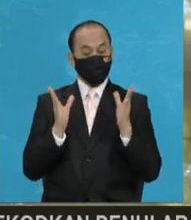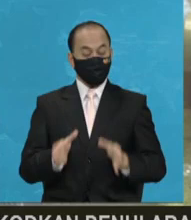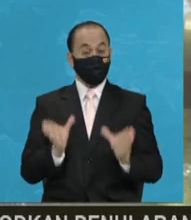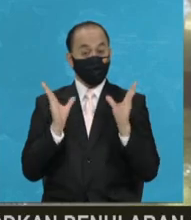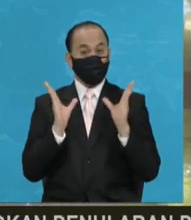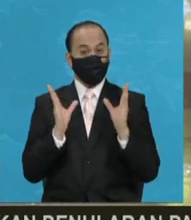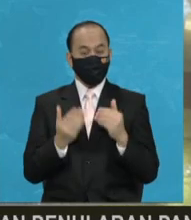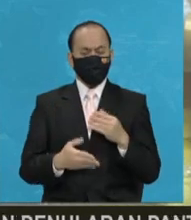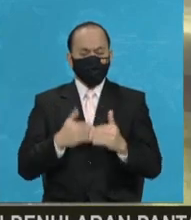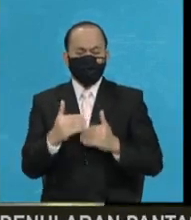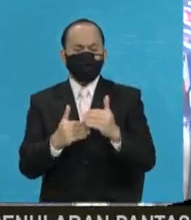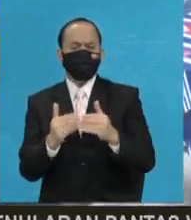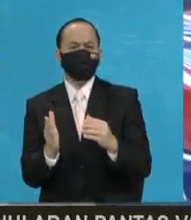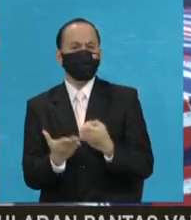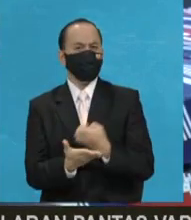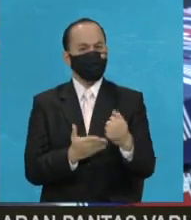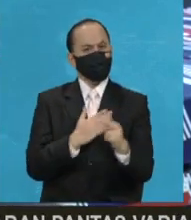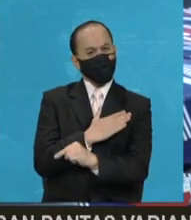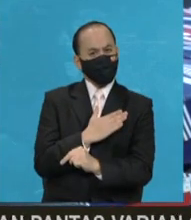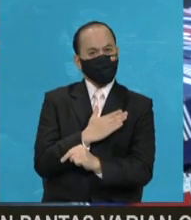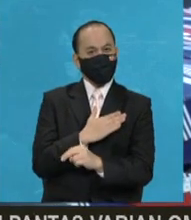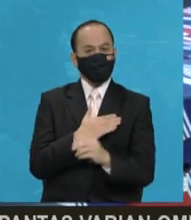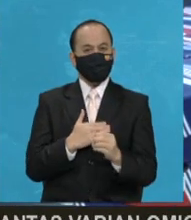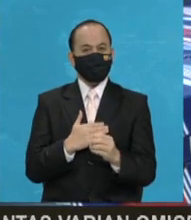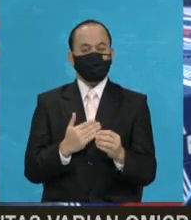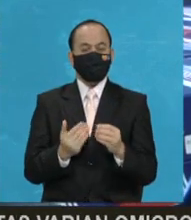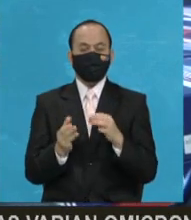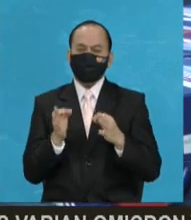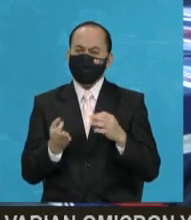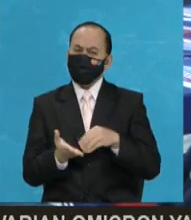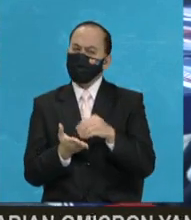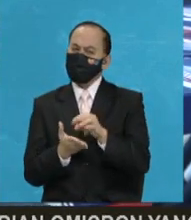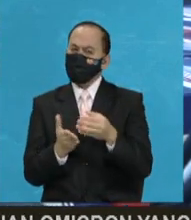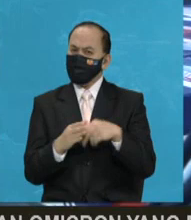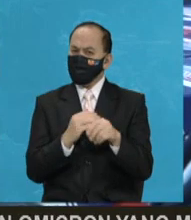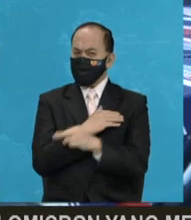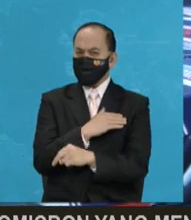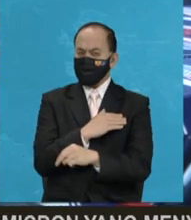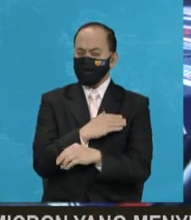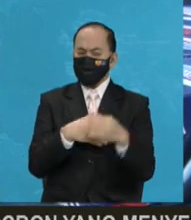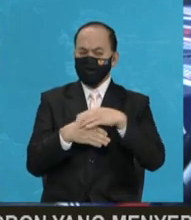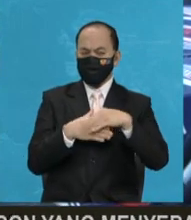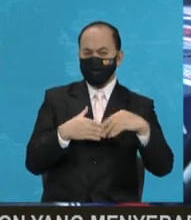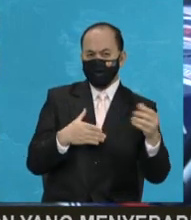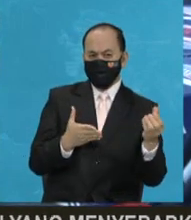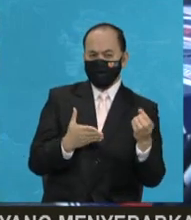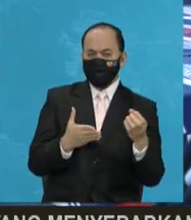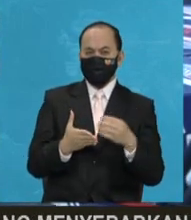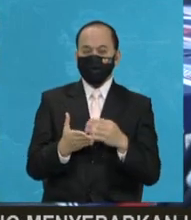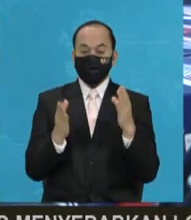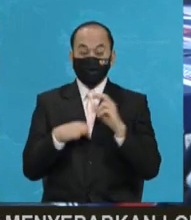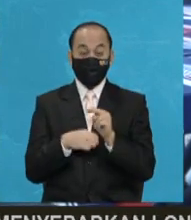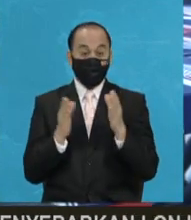whitening majukan ekonomi negara sendiri kalau belanja di negeri sendiri ini etlis ada duit yang customers pen